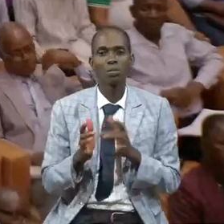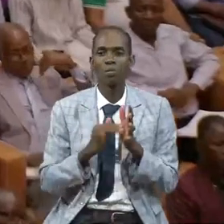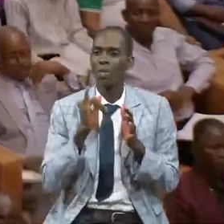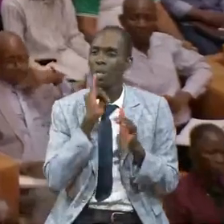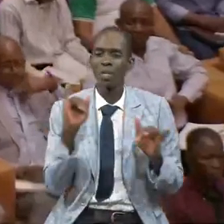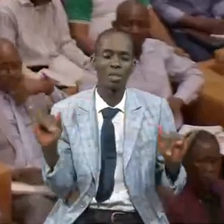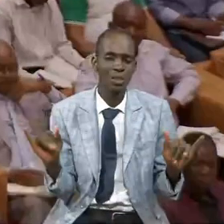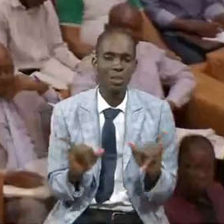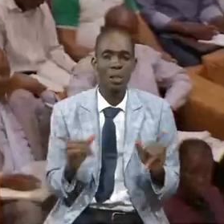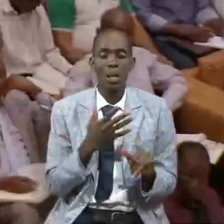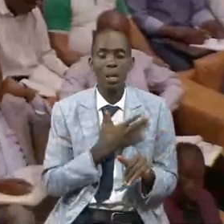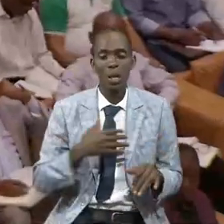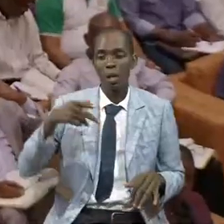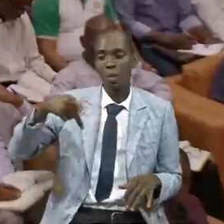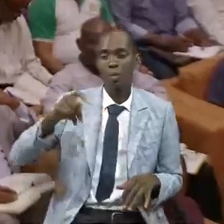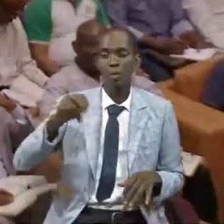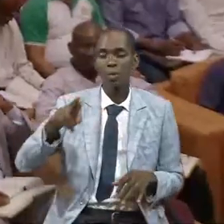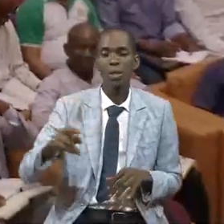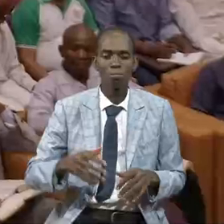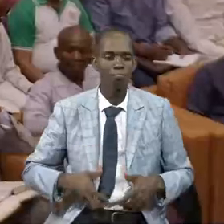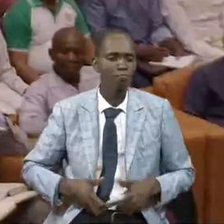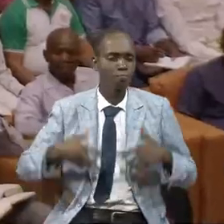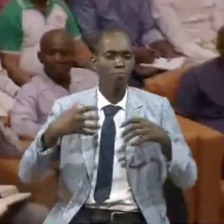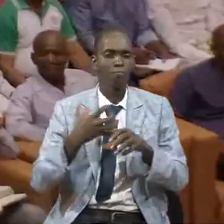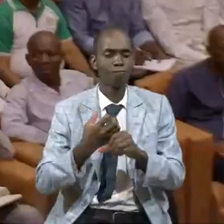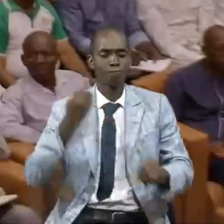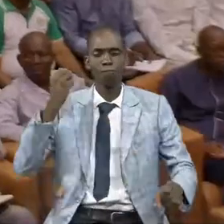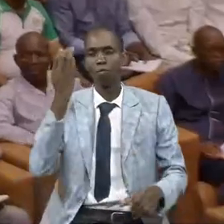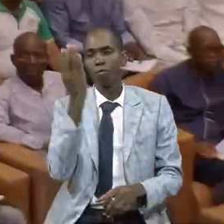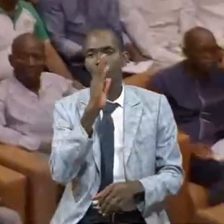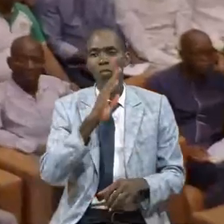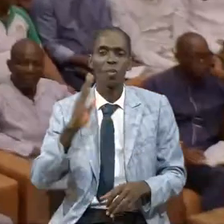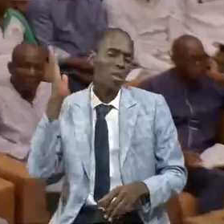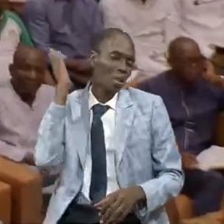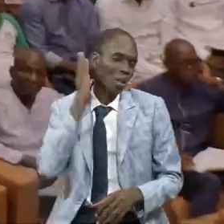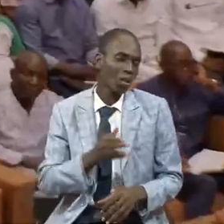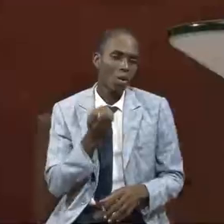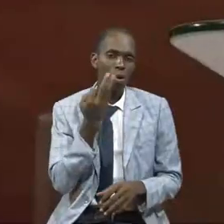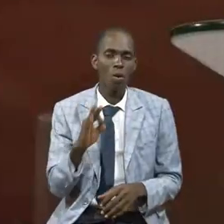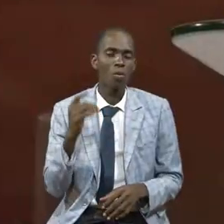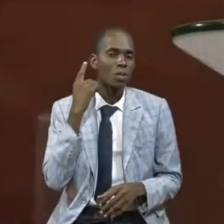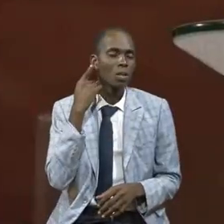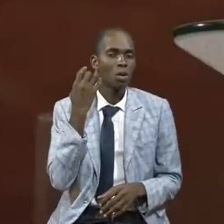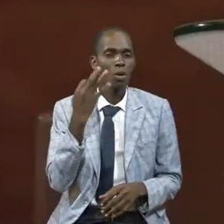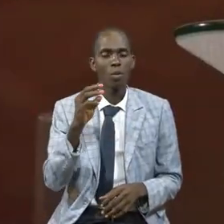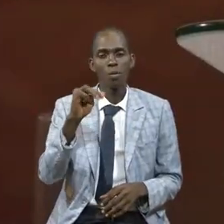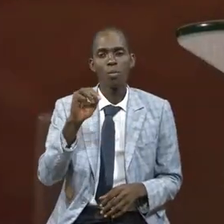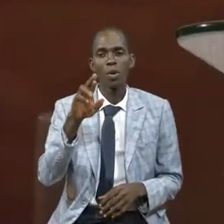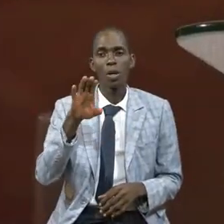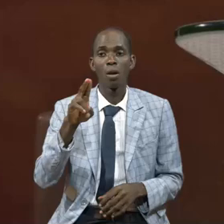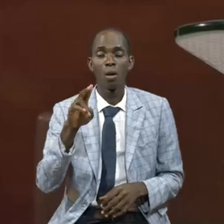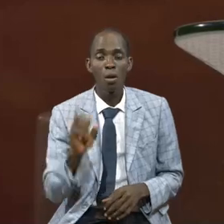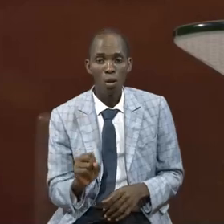a pris l'épée pour frapper l'oreille de Marcus, et comme Pierre a fait cela